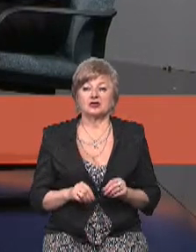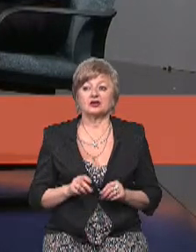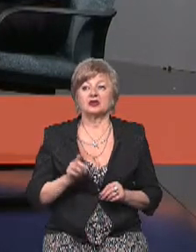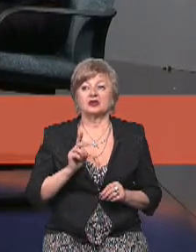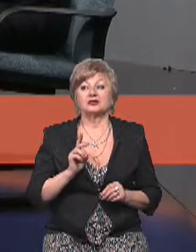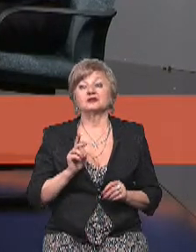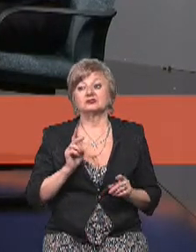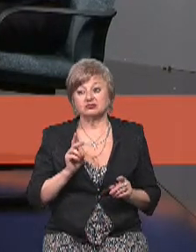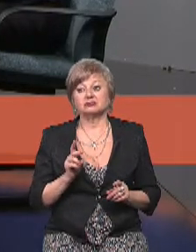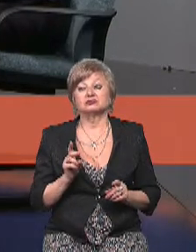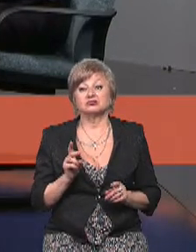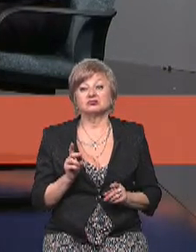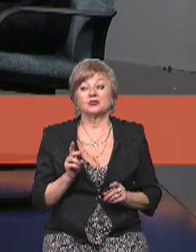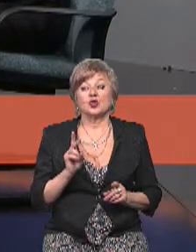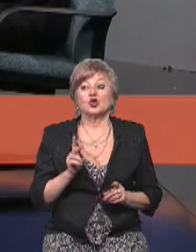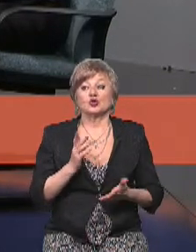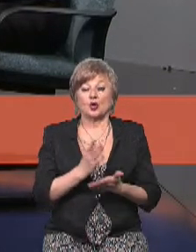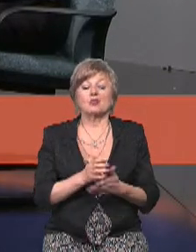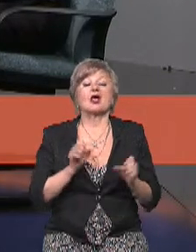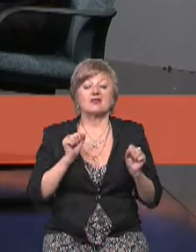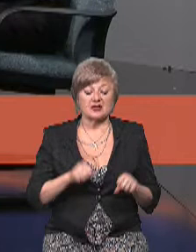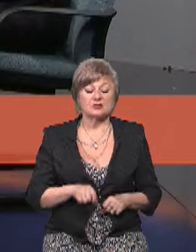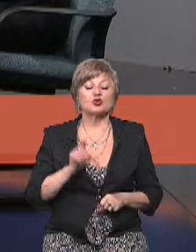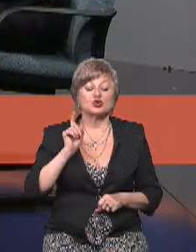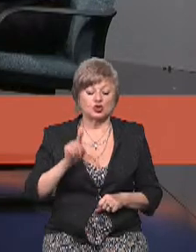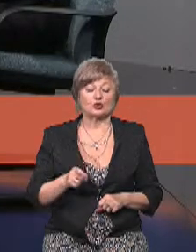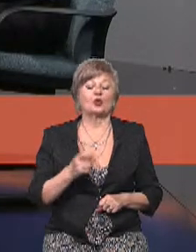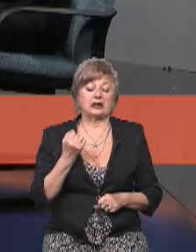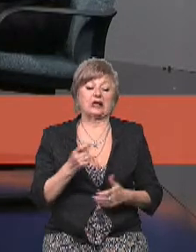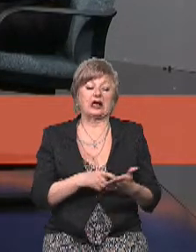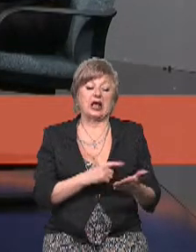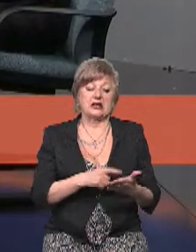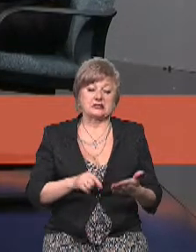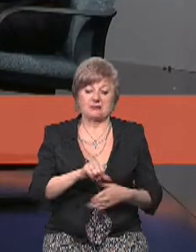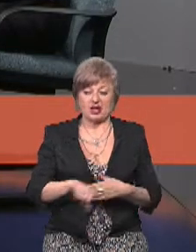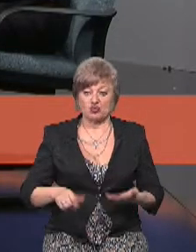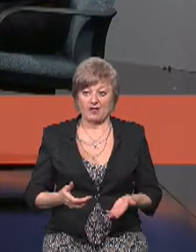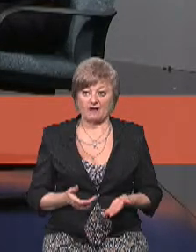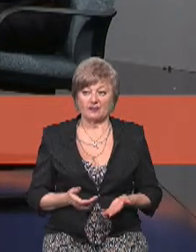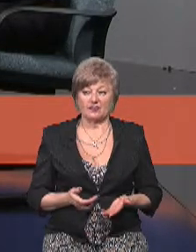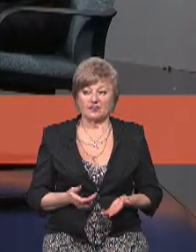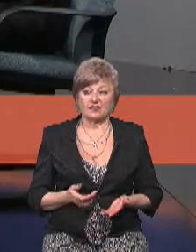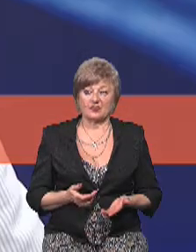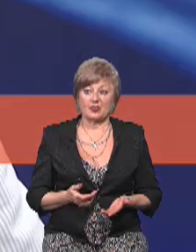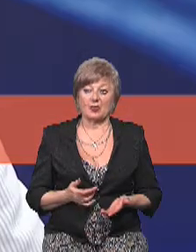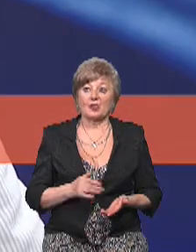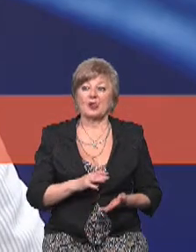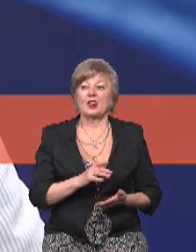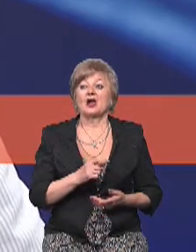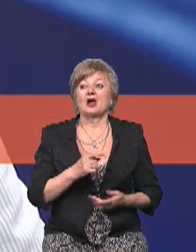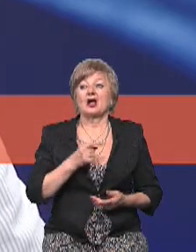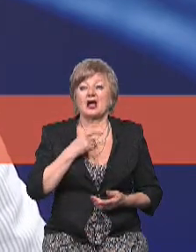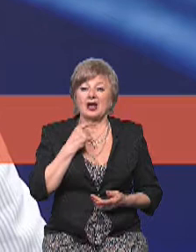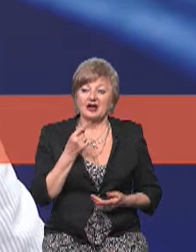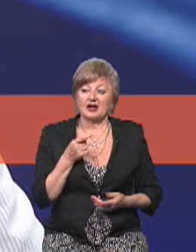той розмитнив? Хто хотів, той розмитнив. Хто мав змогу, той розмитнив. Коли Ніна Южаніна говорила про те,